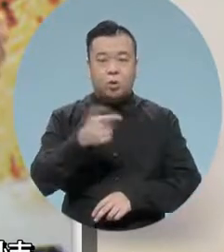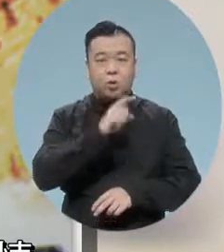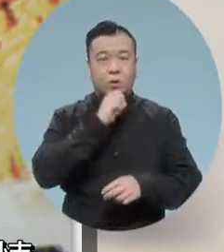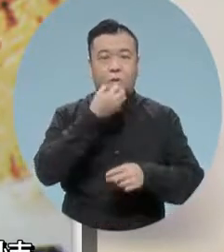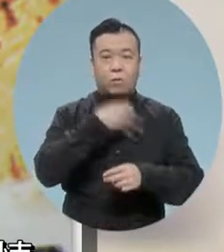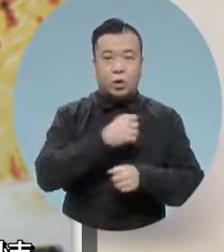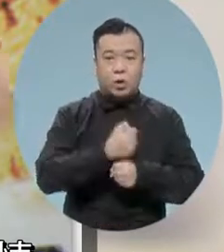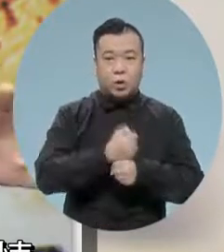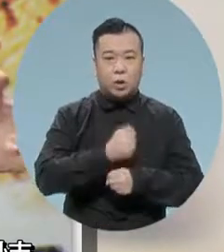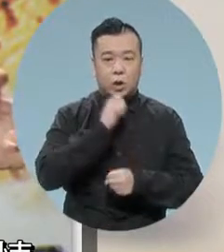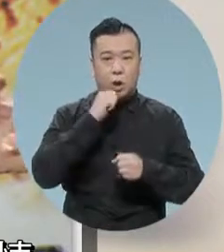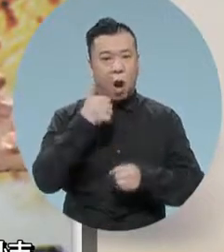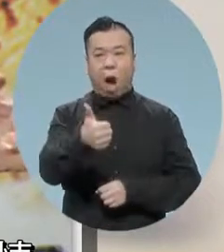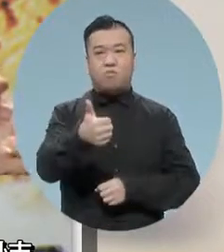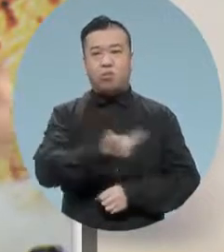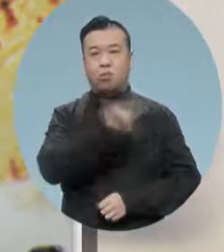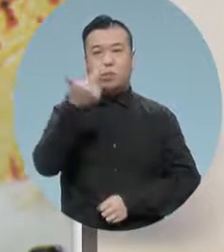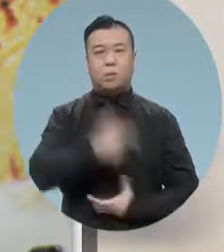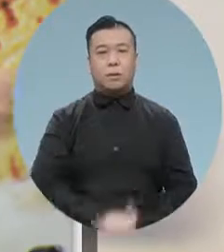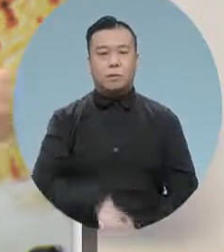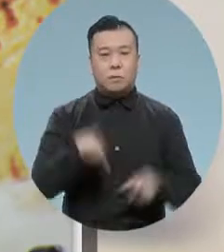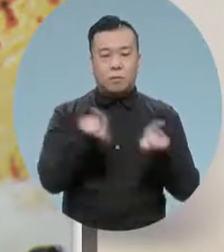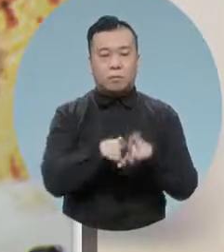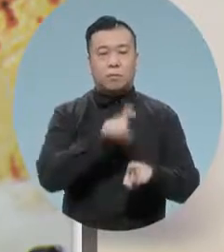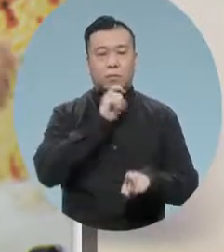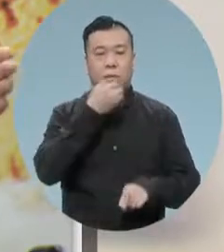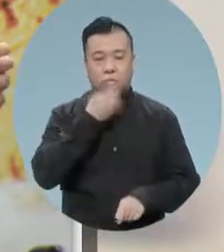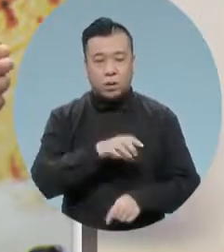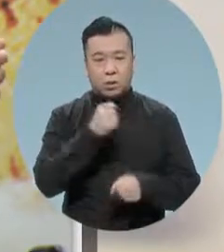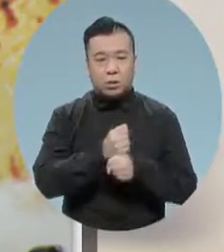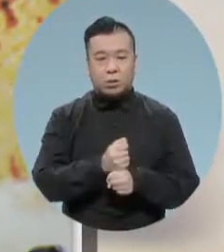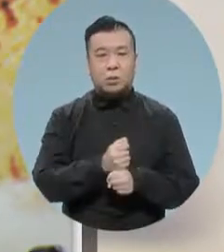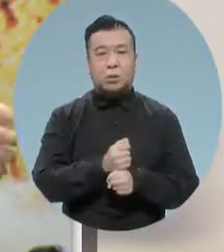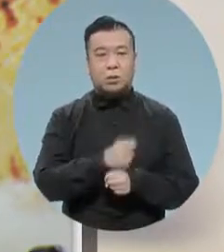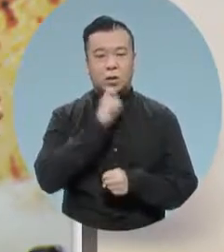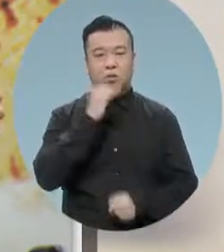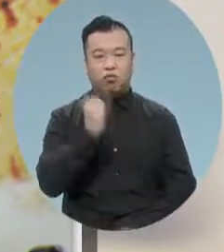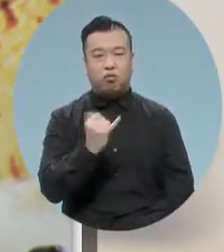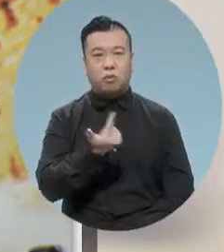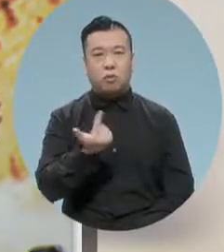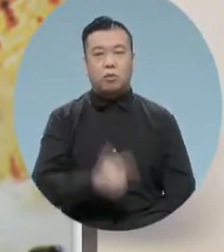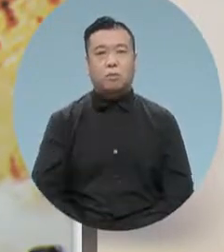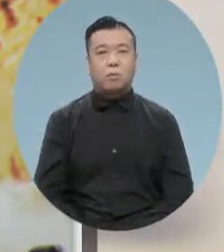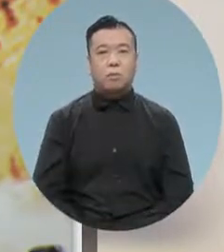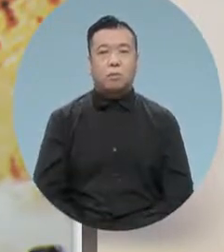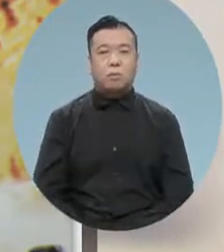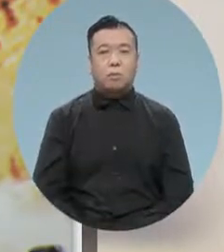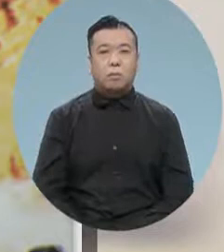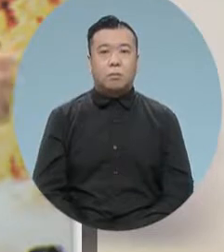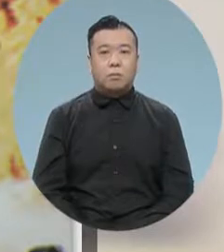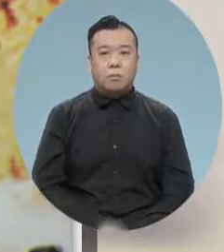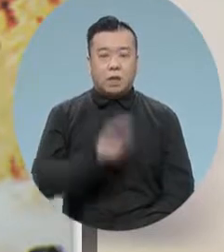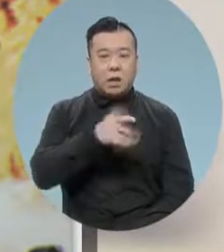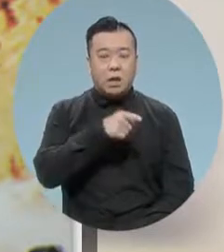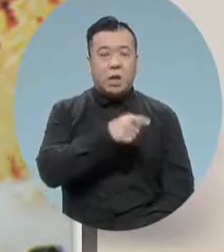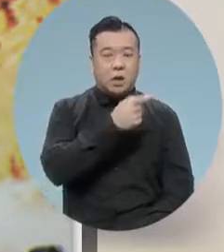過很正確的事情，但同樣亦都做過錯誤的事情。但無論做正